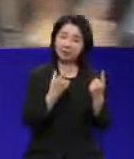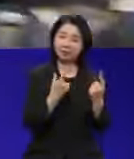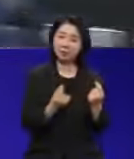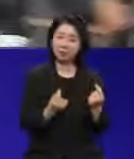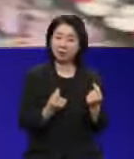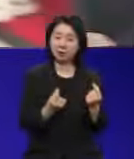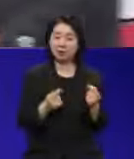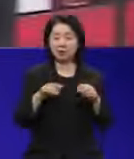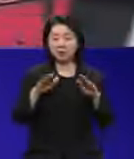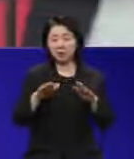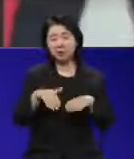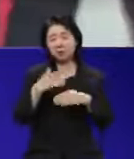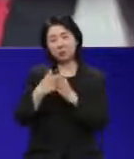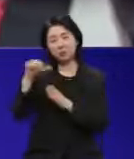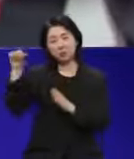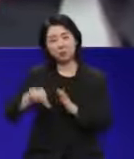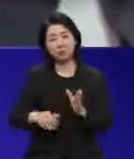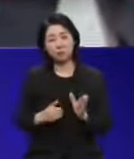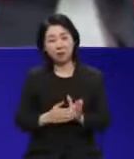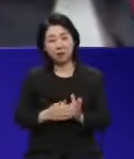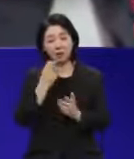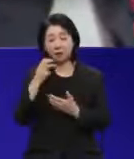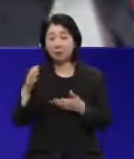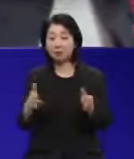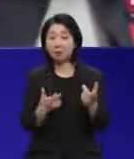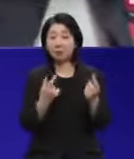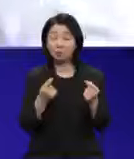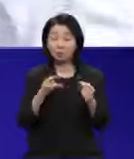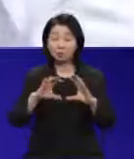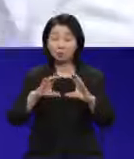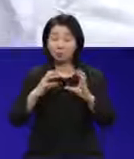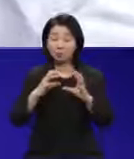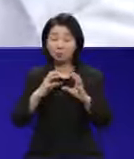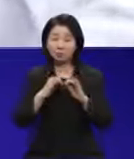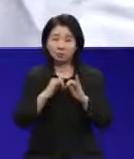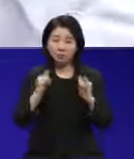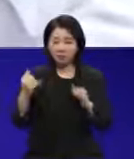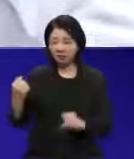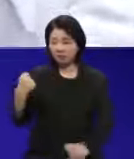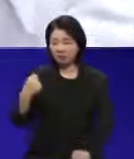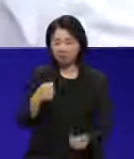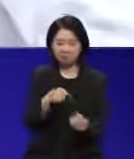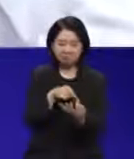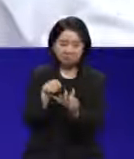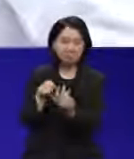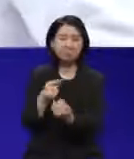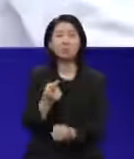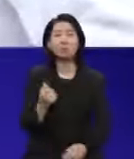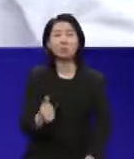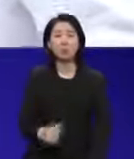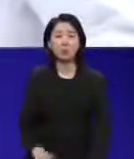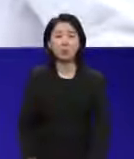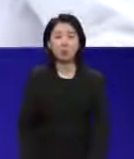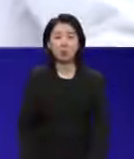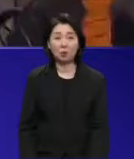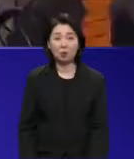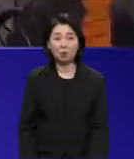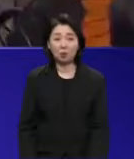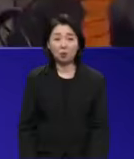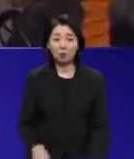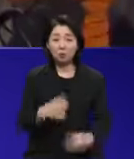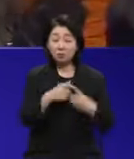이번에도 완전히 참패를 했기 때문에 경기도도 뭐 국민을 손꼽을 정도예요 국무도 그러니까 민주당이 몇 것을